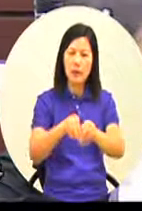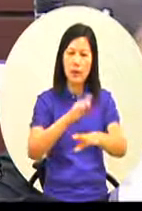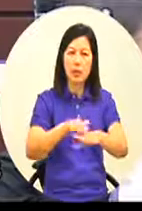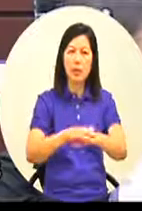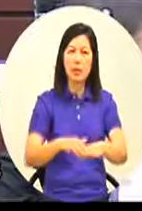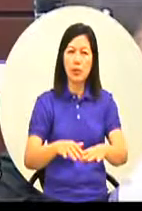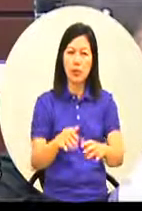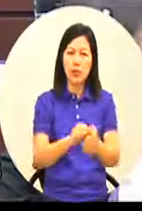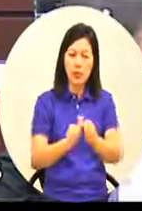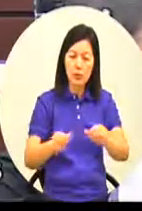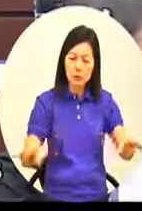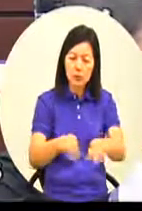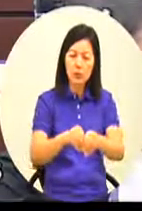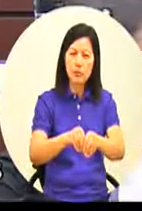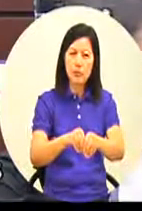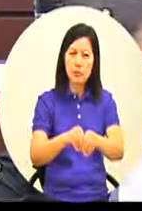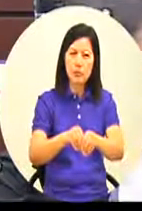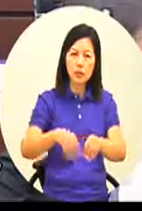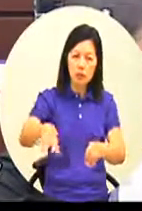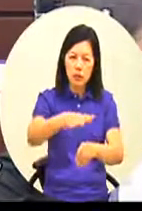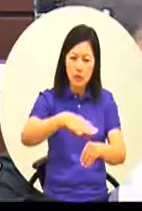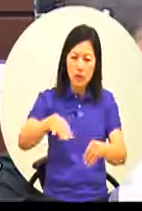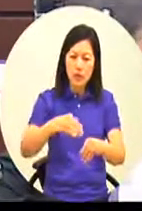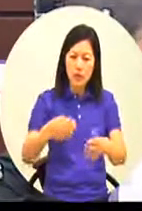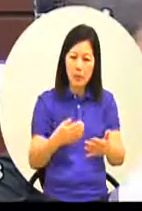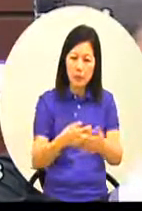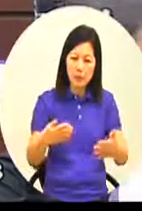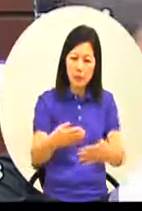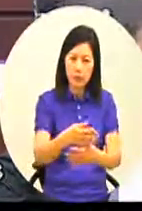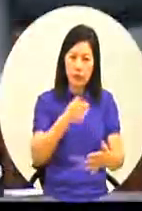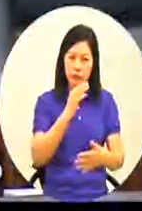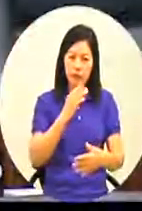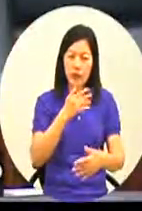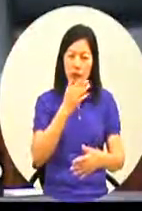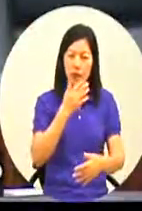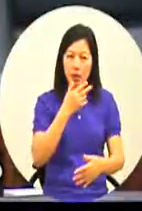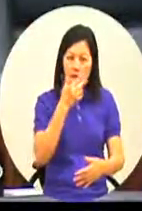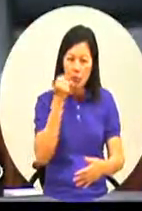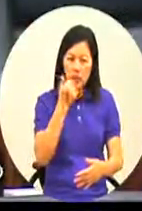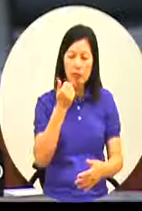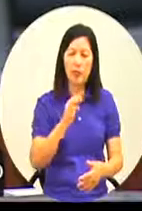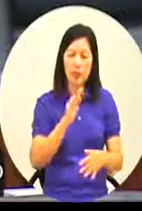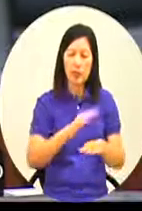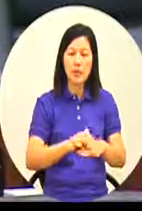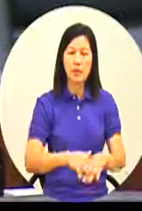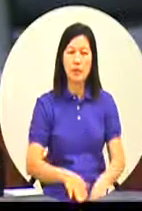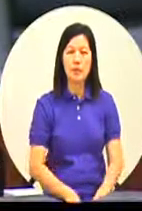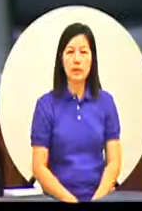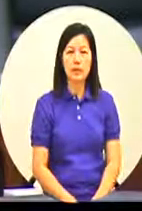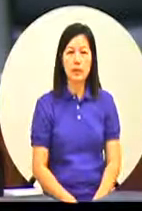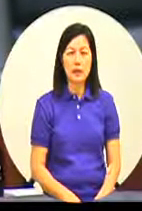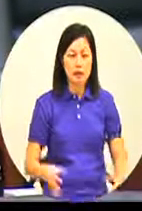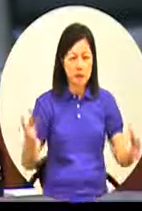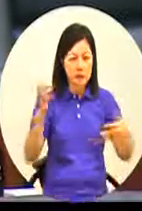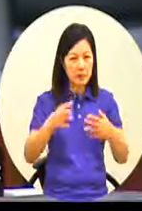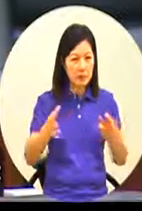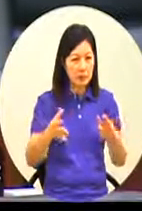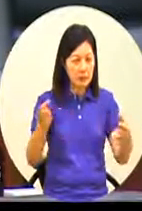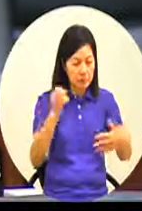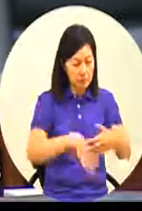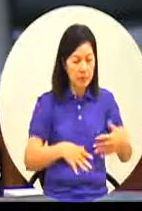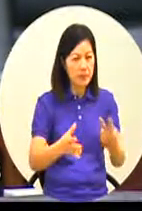相整合。 是。 整个图资都会互相流通。哎，以上。 是。看起来是虽然纳在一起，但是单位上面